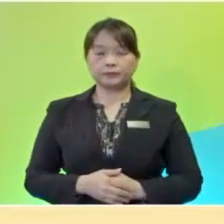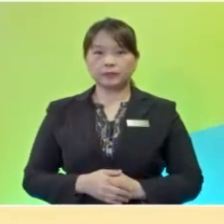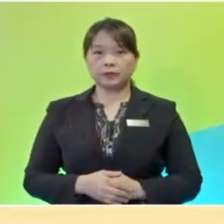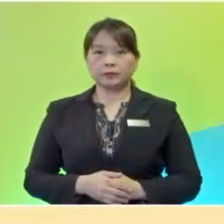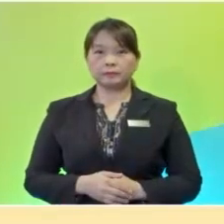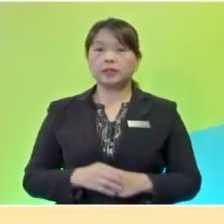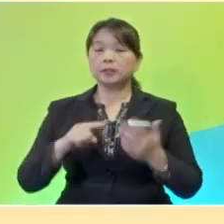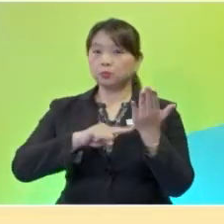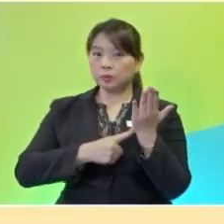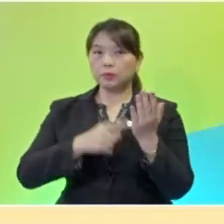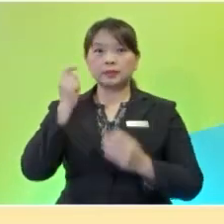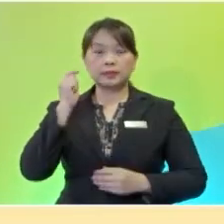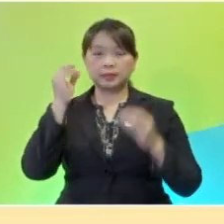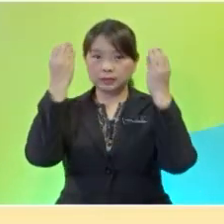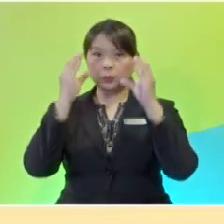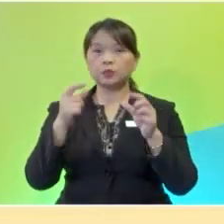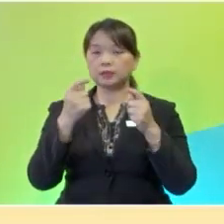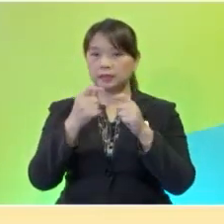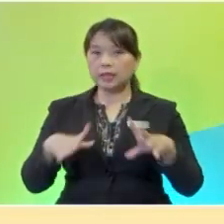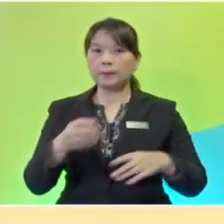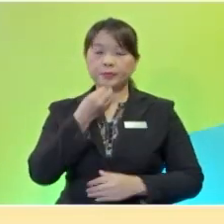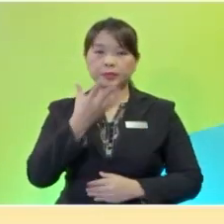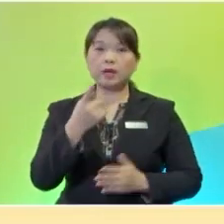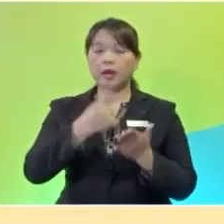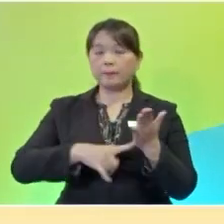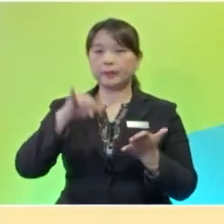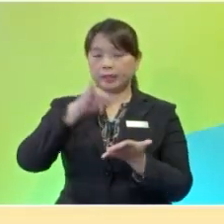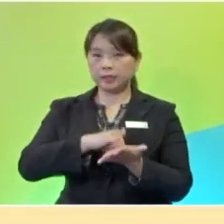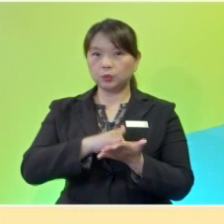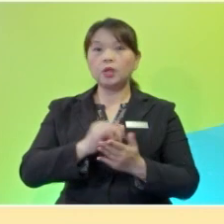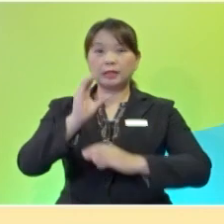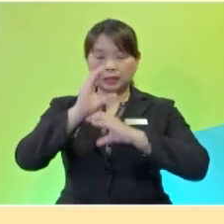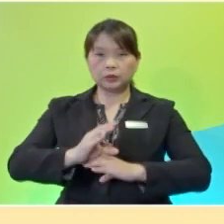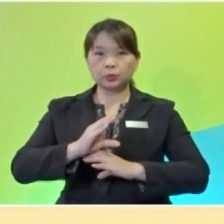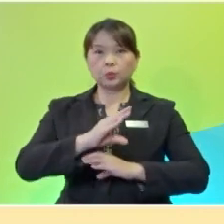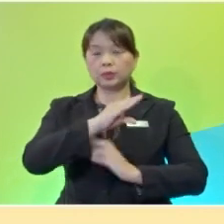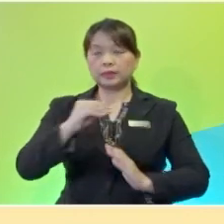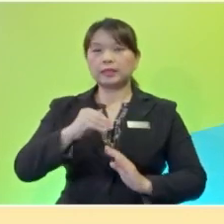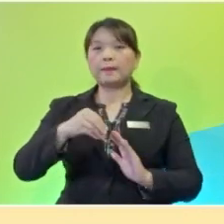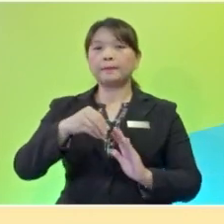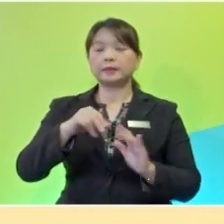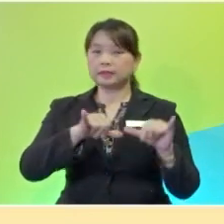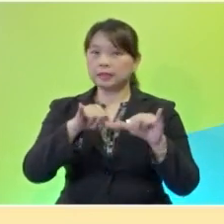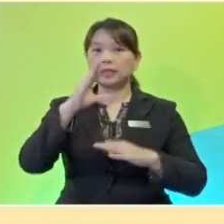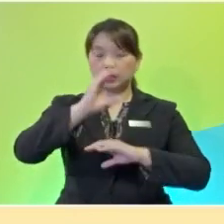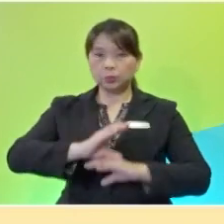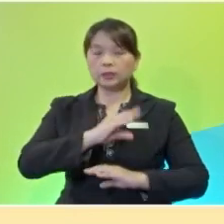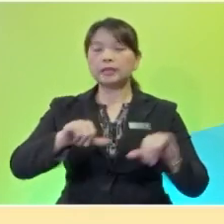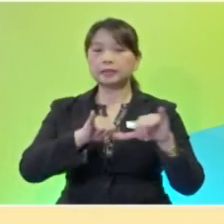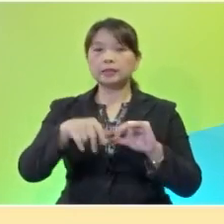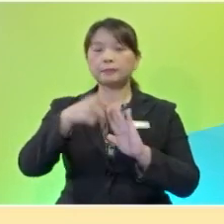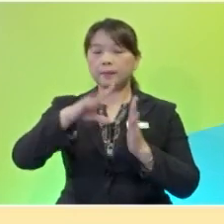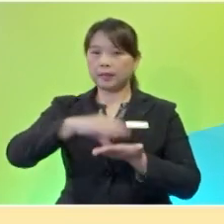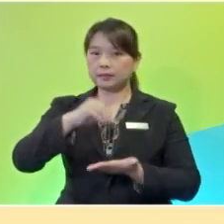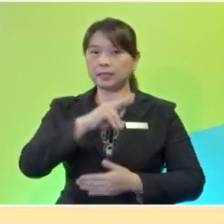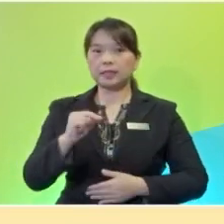一个环节时候提到的，什么是内容标准和学习标准。那么一般老师他会先理解了，深究了啊，然